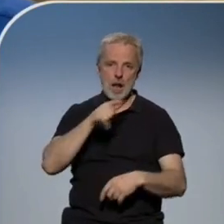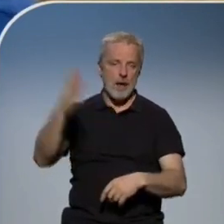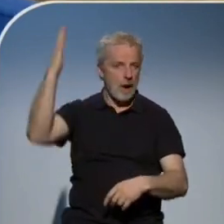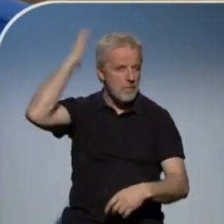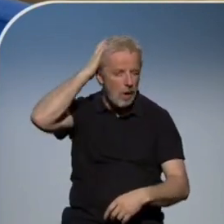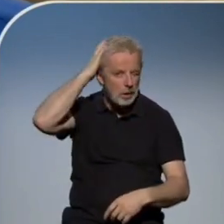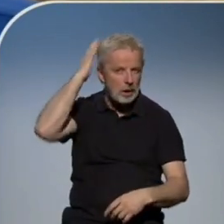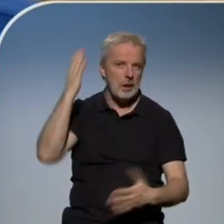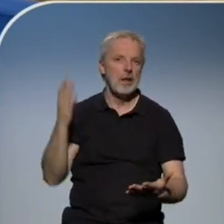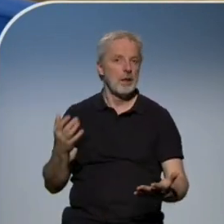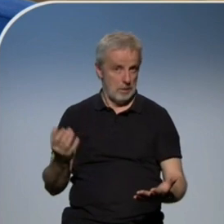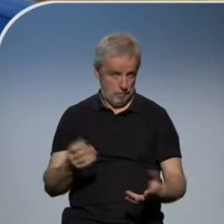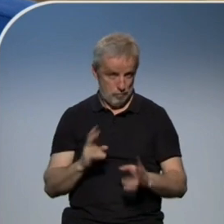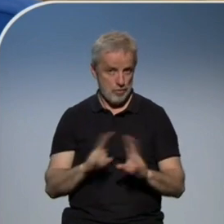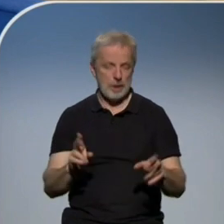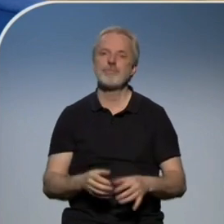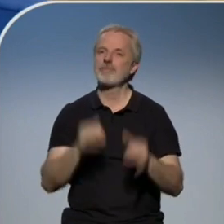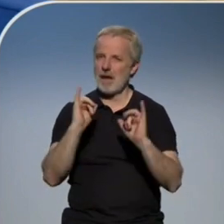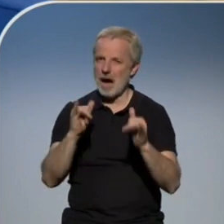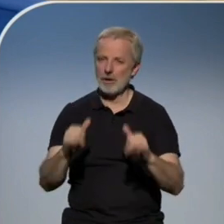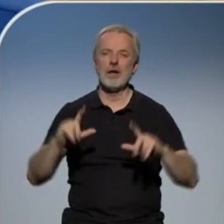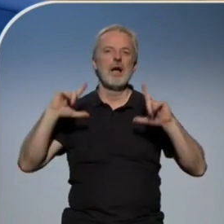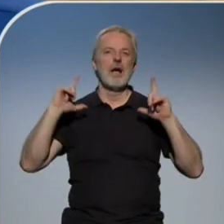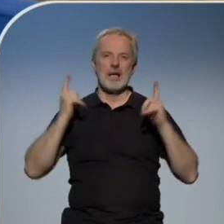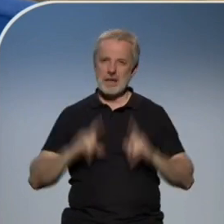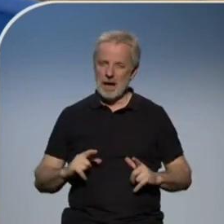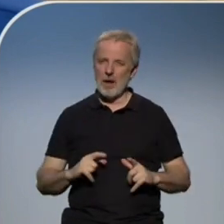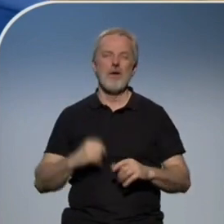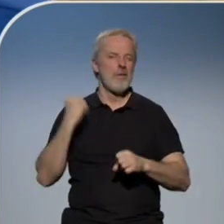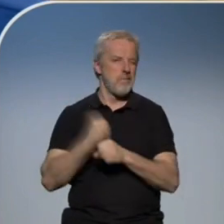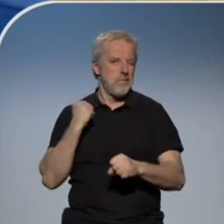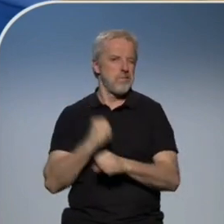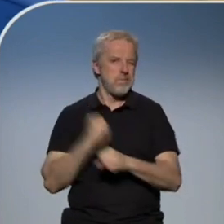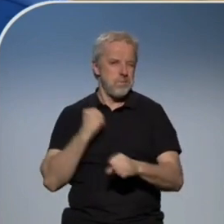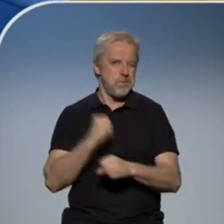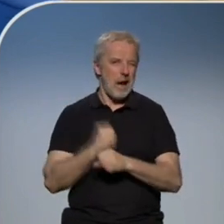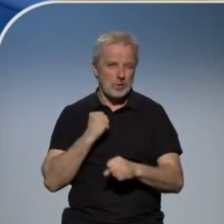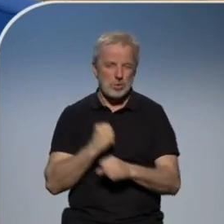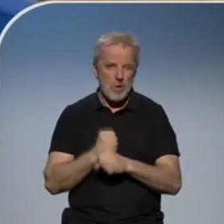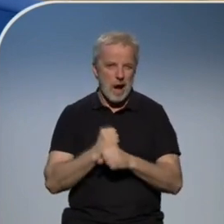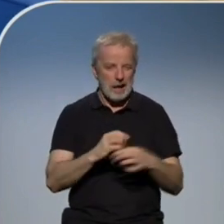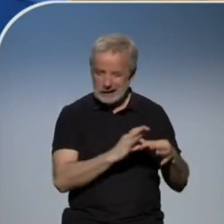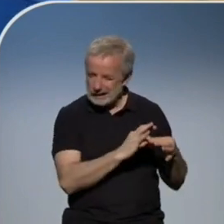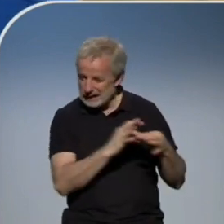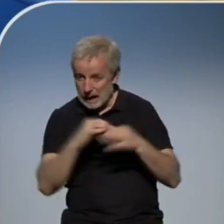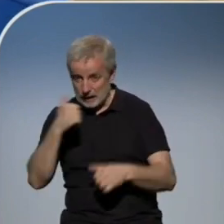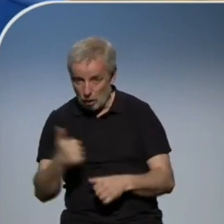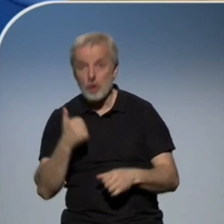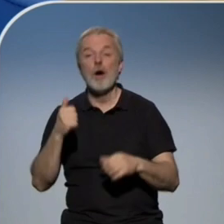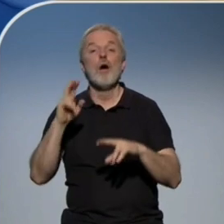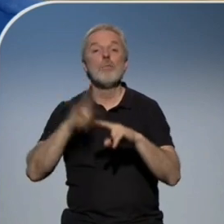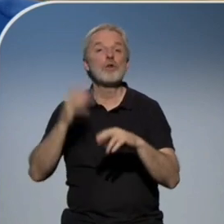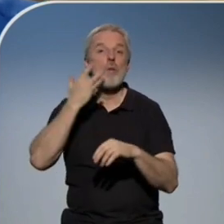tady hovoříme vlastně. Je to tak, to tělo celý rok drží pohromadě a velmi často na dovolených nebo před dovolenou člověk, jak si dovolí